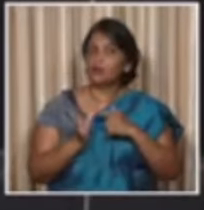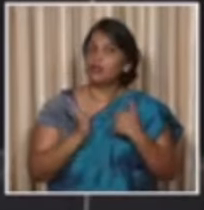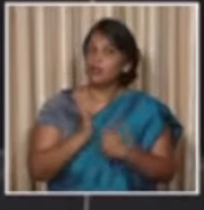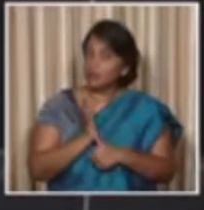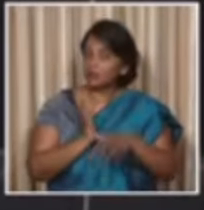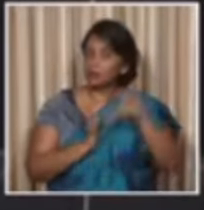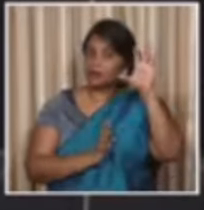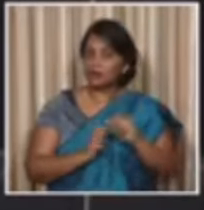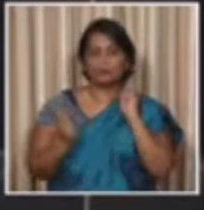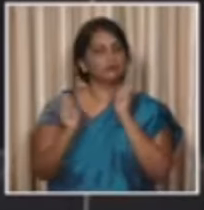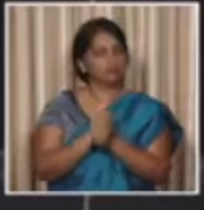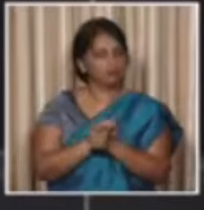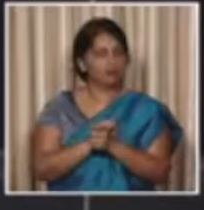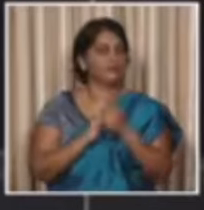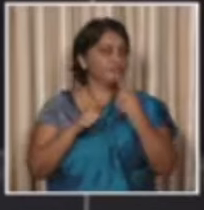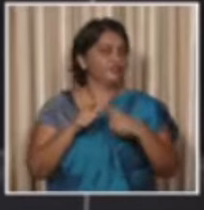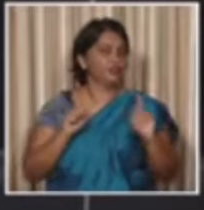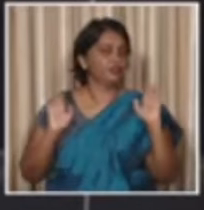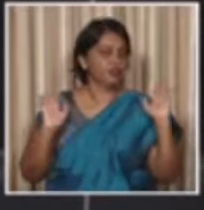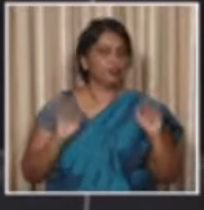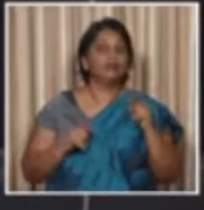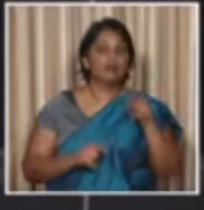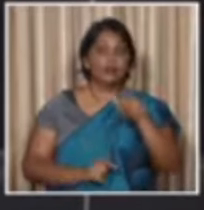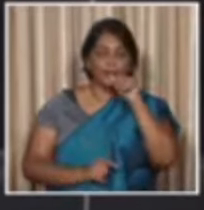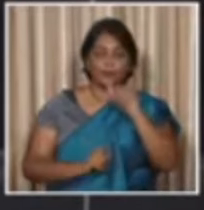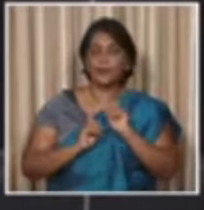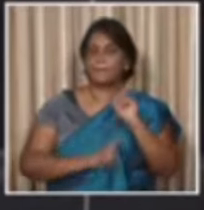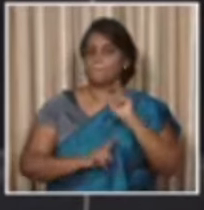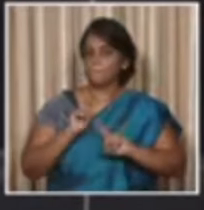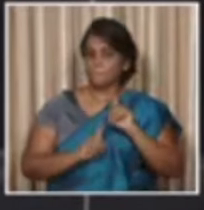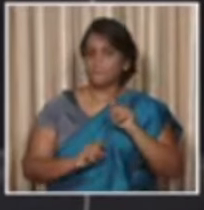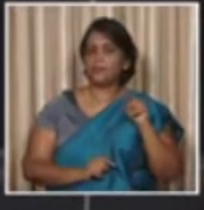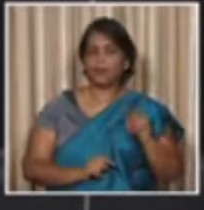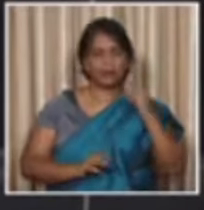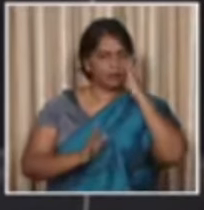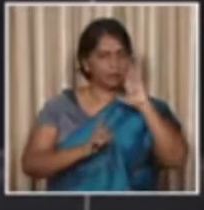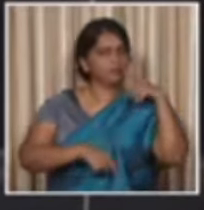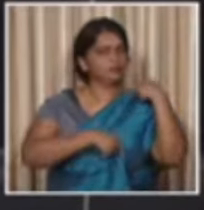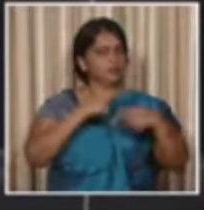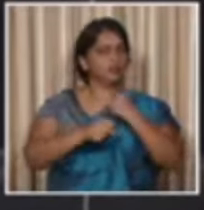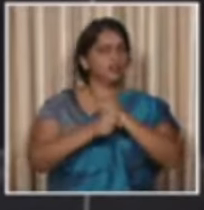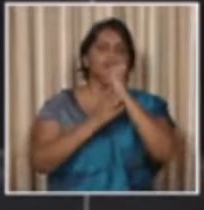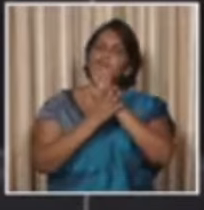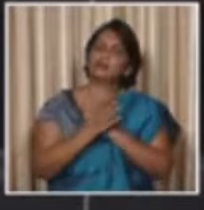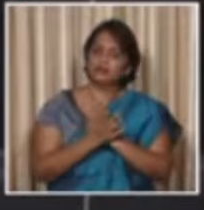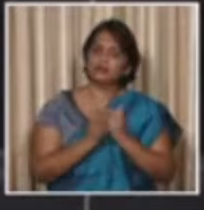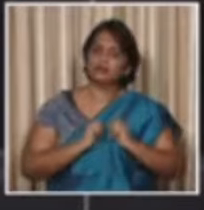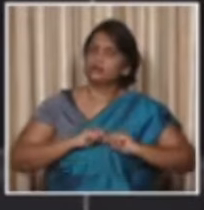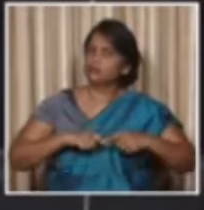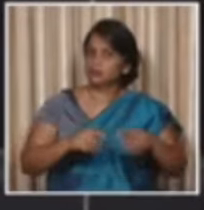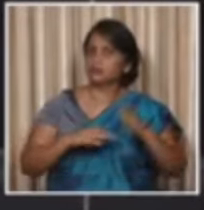පනතකින් ගෙනන සංශෝධනයක් මගින් පමණයි. මේක තමයි පාර්ලිමේන්තු සම්ප්‍රදාය හා ආණ්ඩුක්‍රම ව්‍යවස්ථාව අනුව අපි කටයුතු